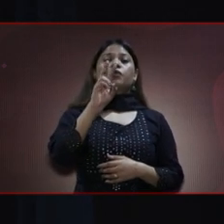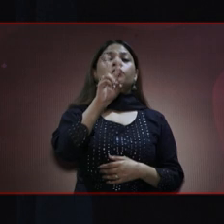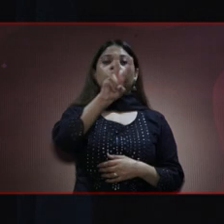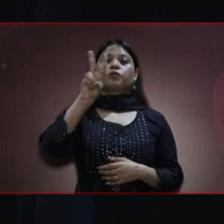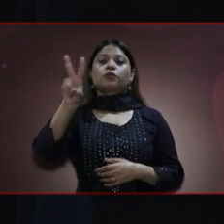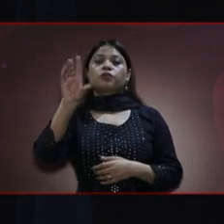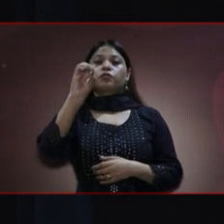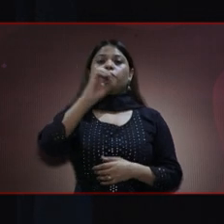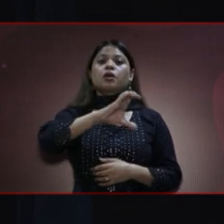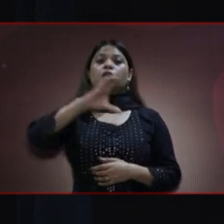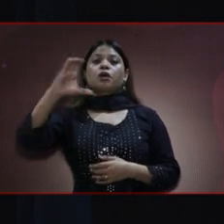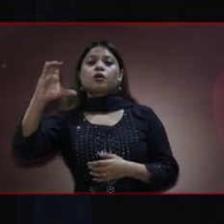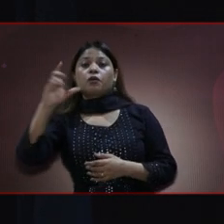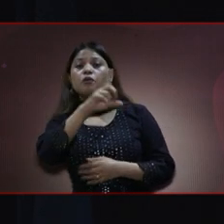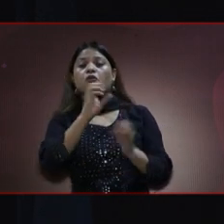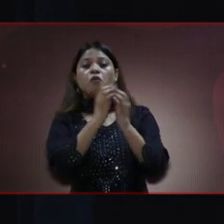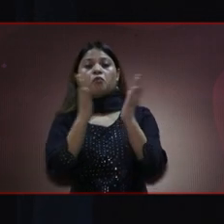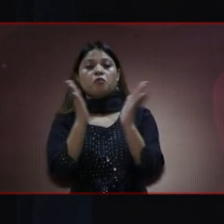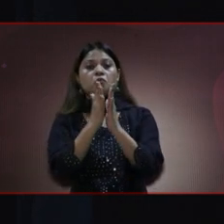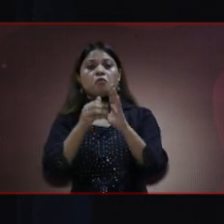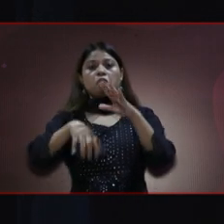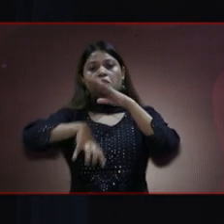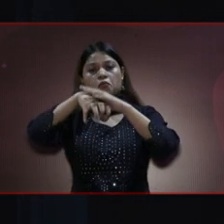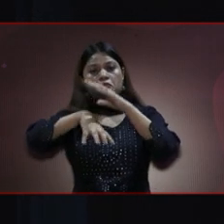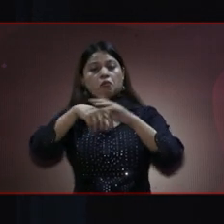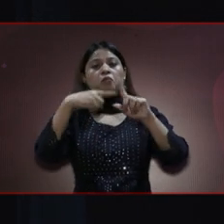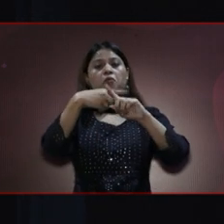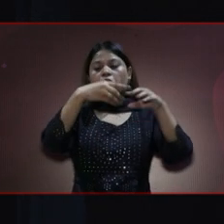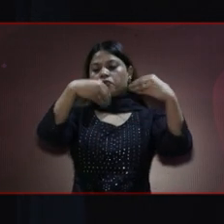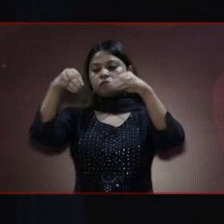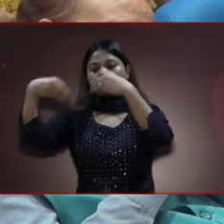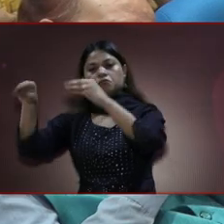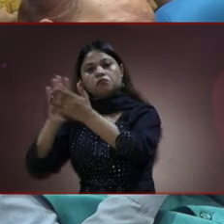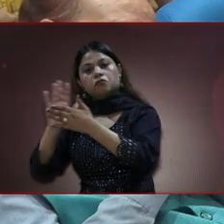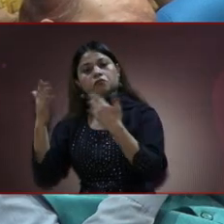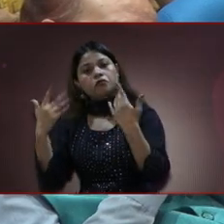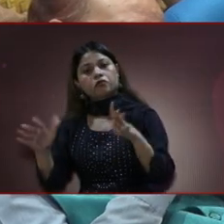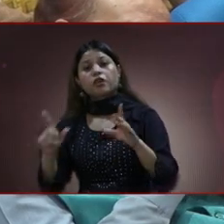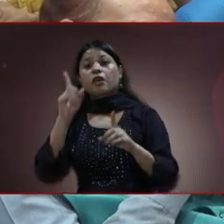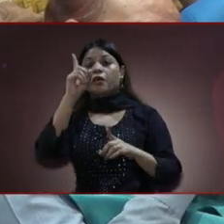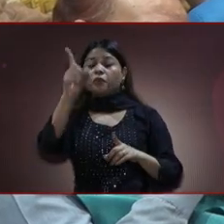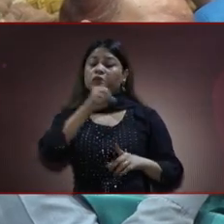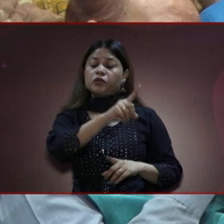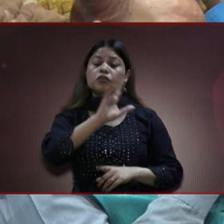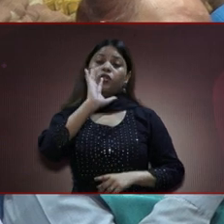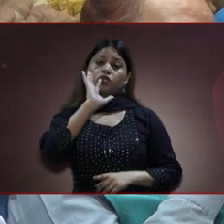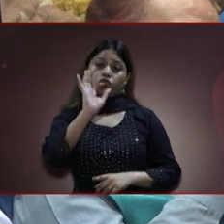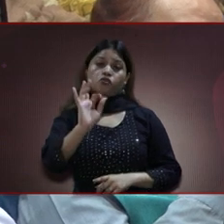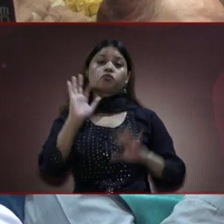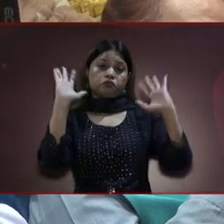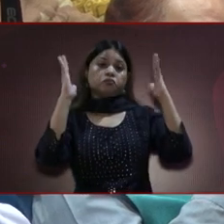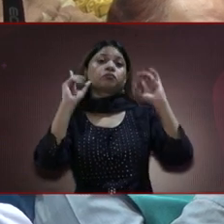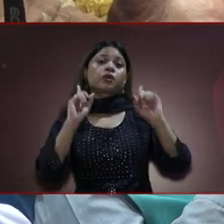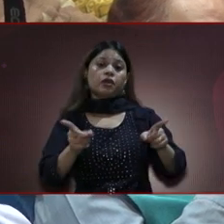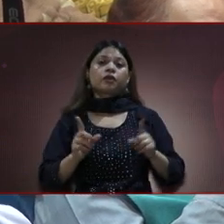किताब छपाए और बिक्री किया है। शायद दुनिया में भी ये अपने आप में एक अजूबा रिकॉर्ड होगा। कोई एक